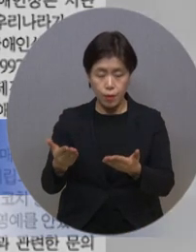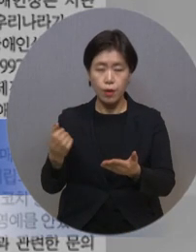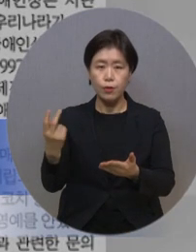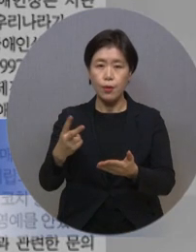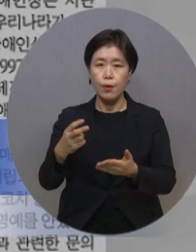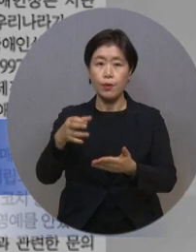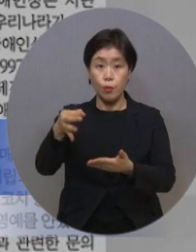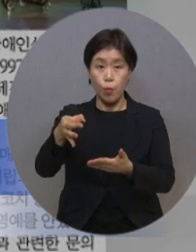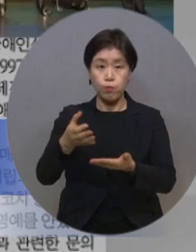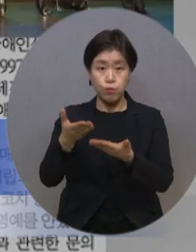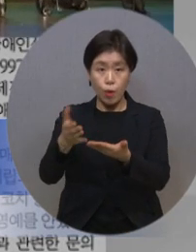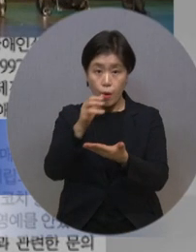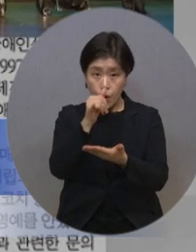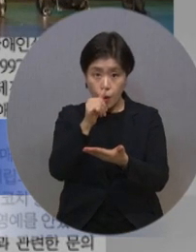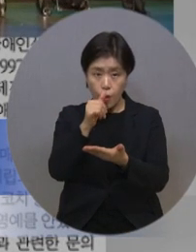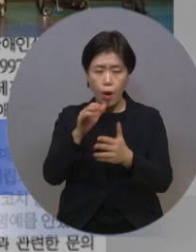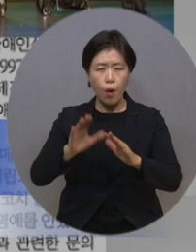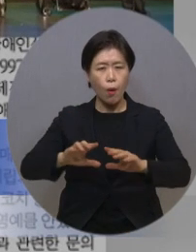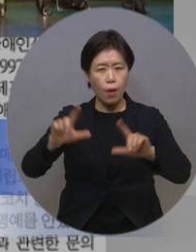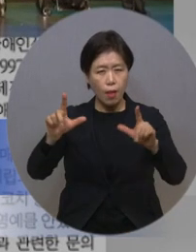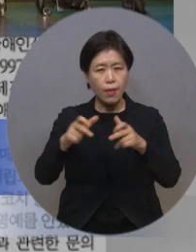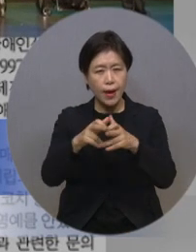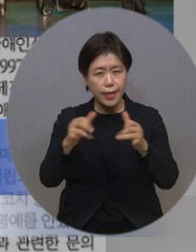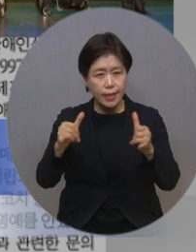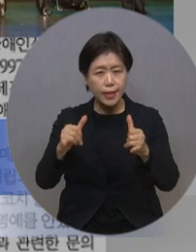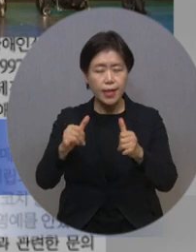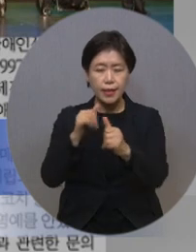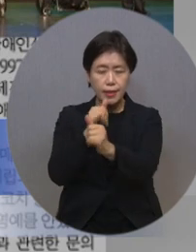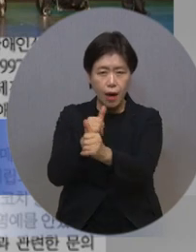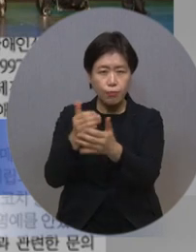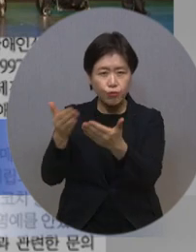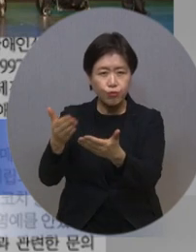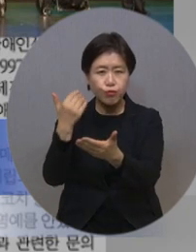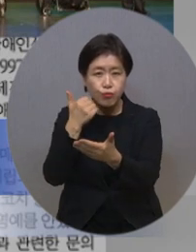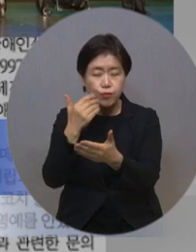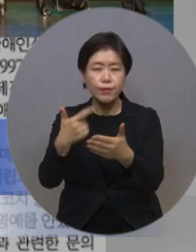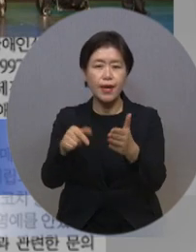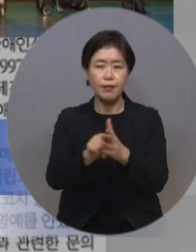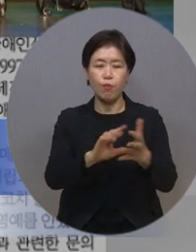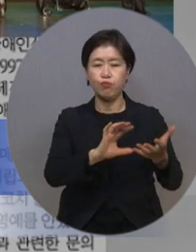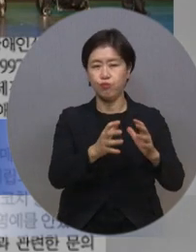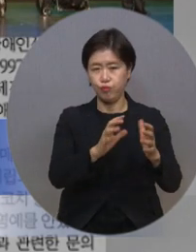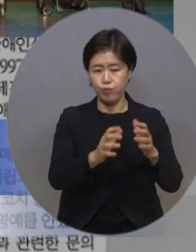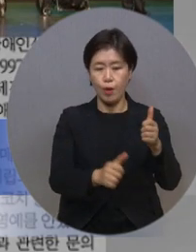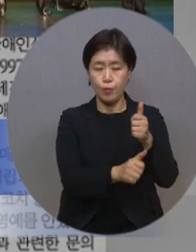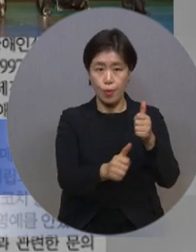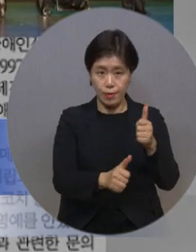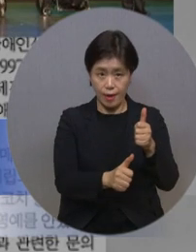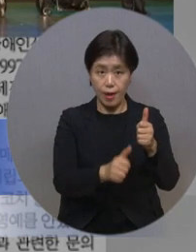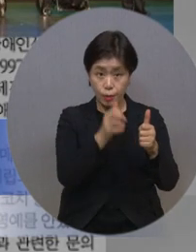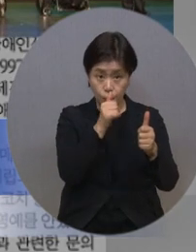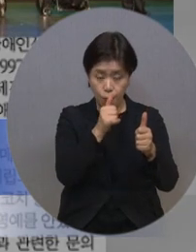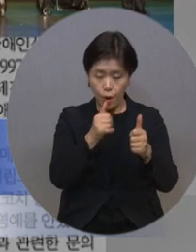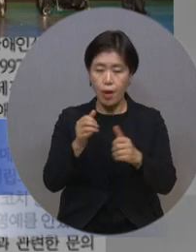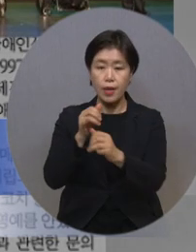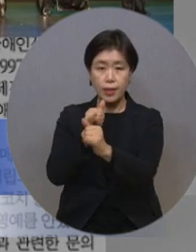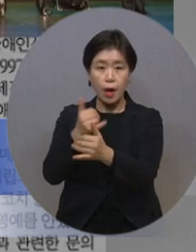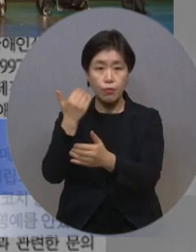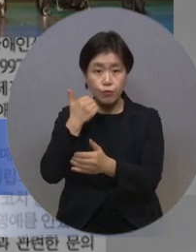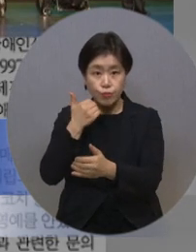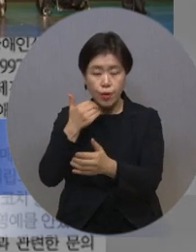이에 올해의 장애인상 위원회가 이달 27일까지 수상 후보자를 추천받습니다